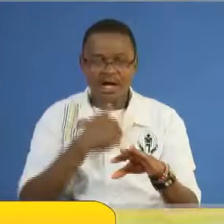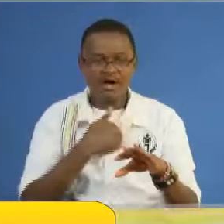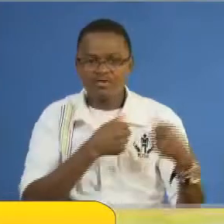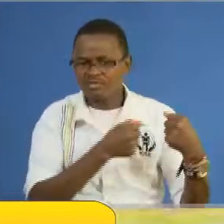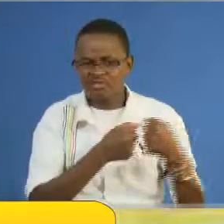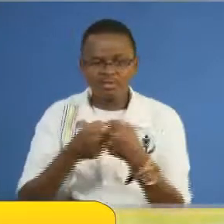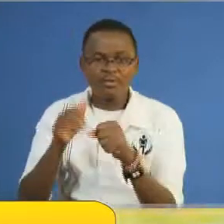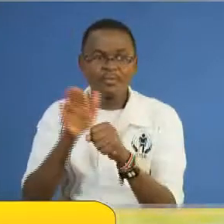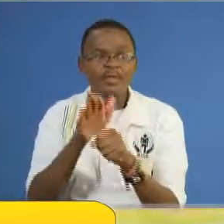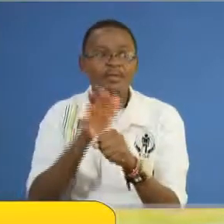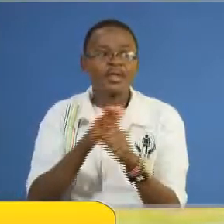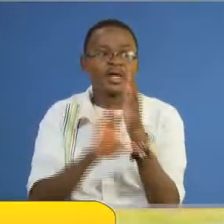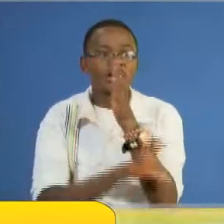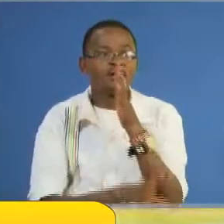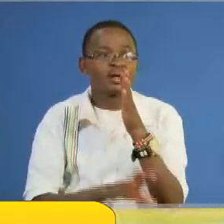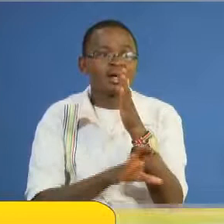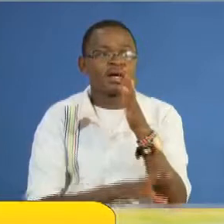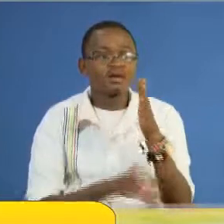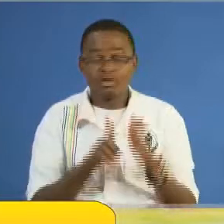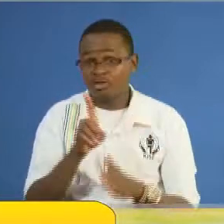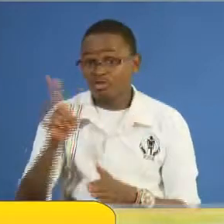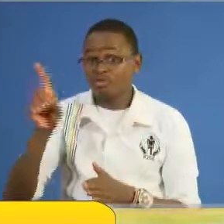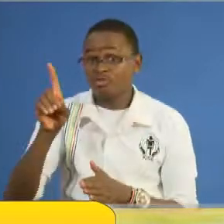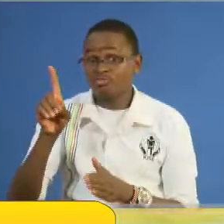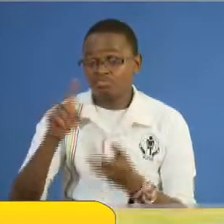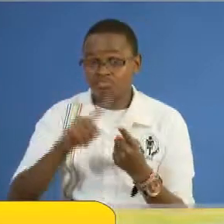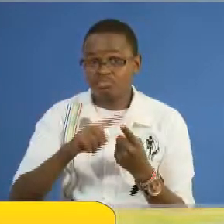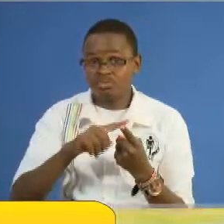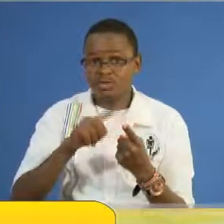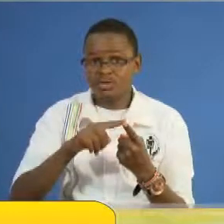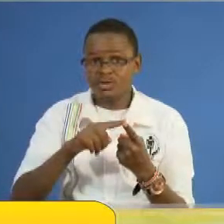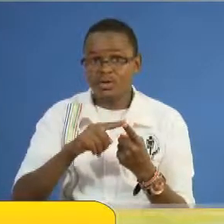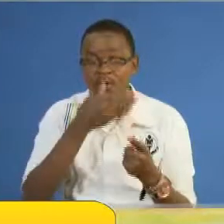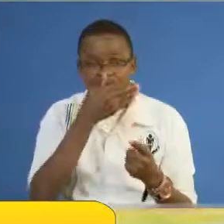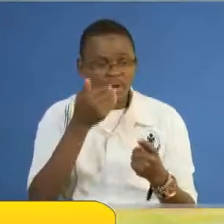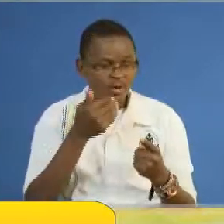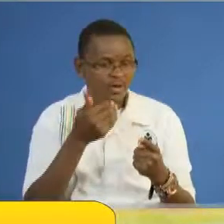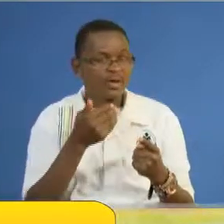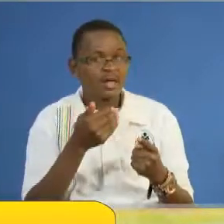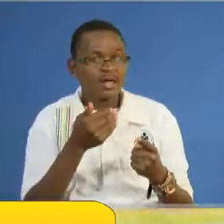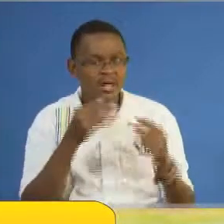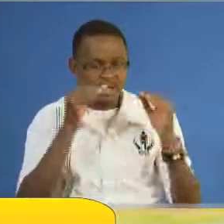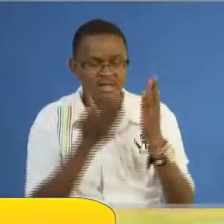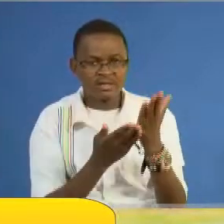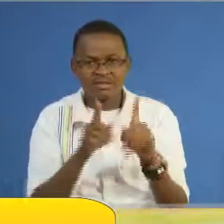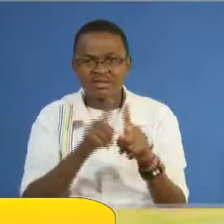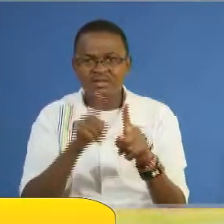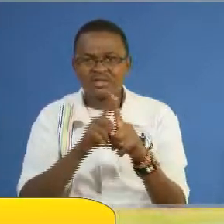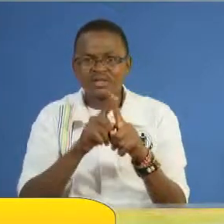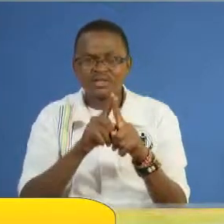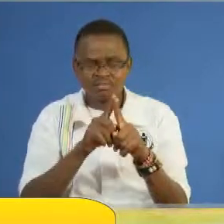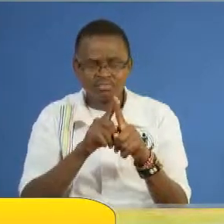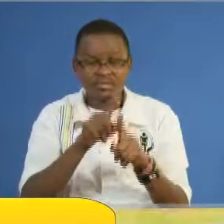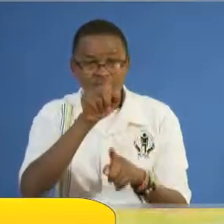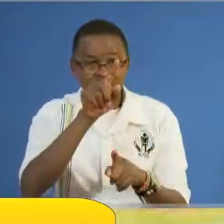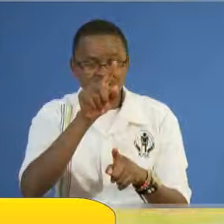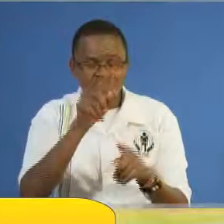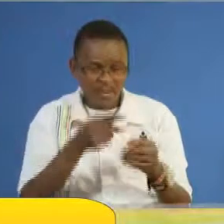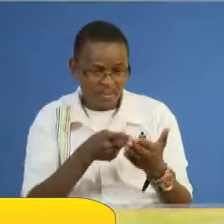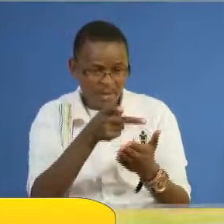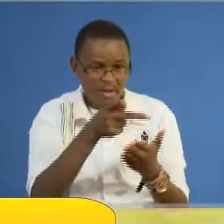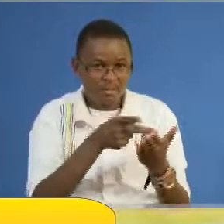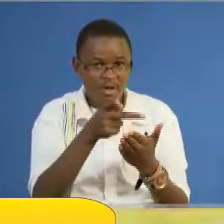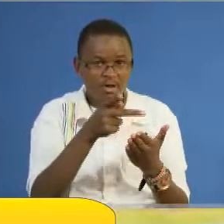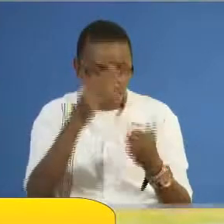na changamoto nyingi humu nchini. Baadhi ya changamoto hizi ni ubora wa elimu, utoaji wa huduma na vilevile maslahi ya walimu. Juzi wizara ya